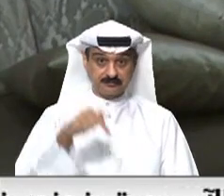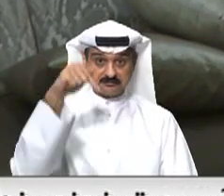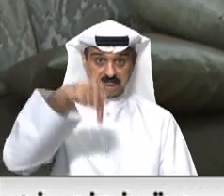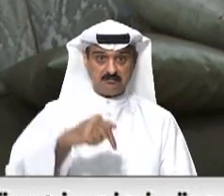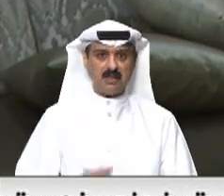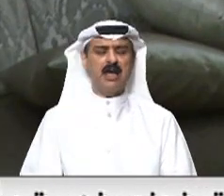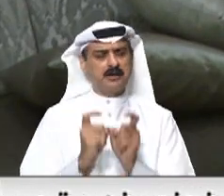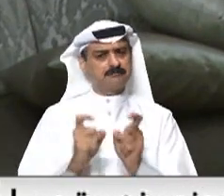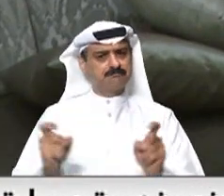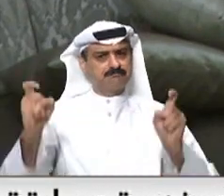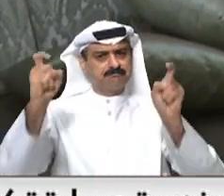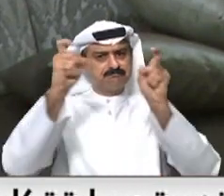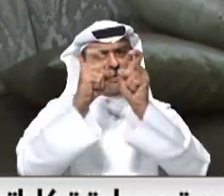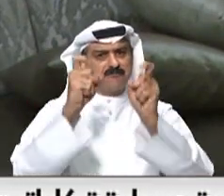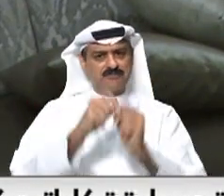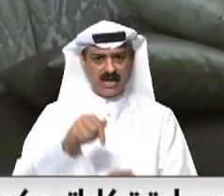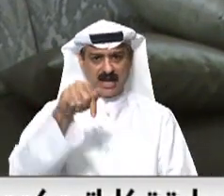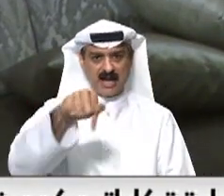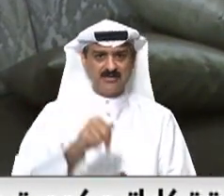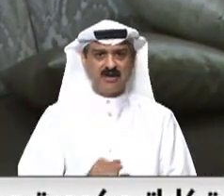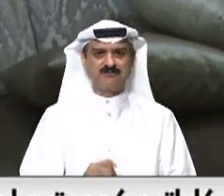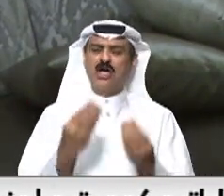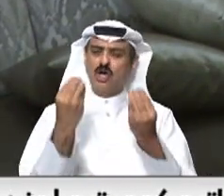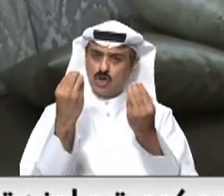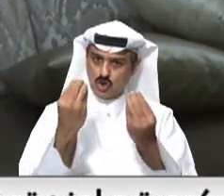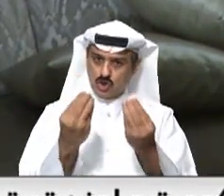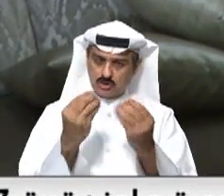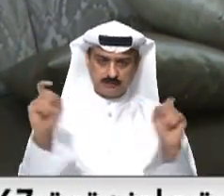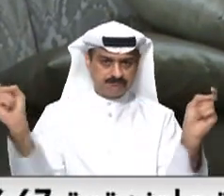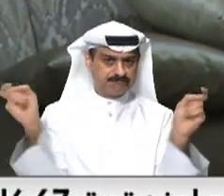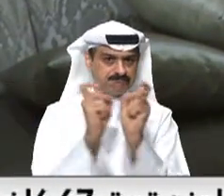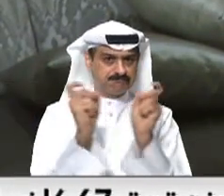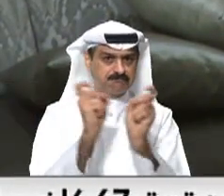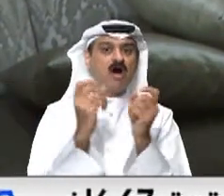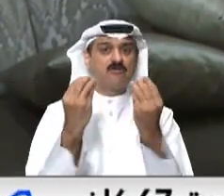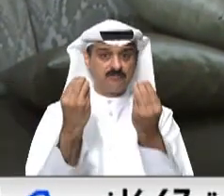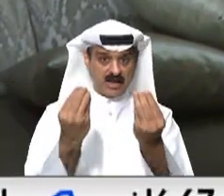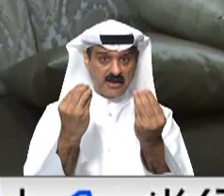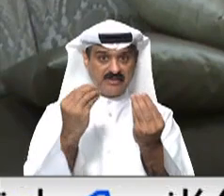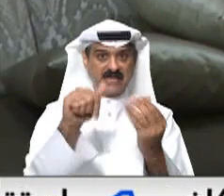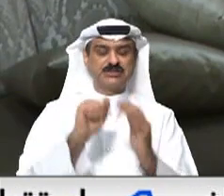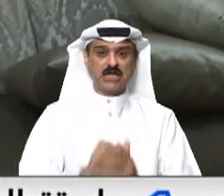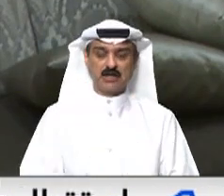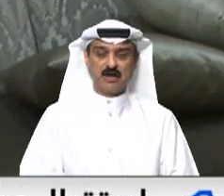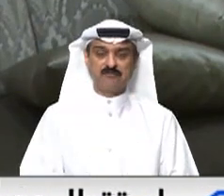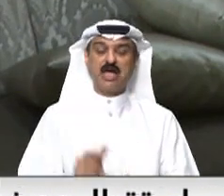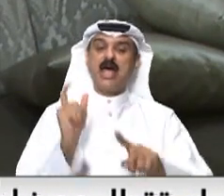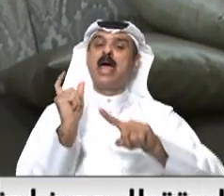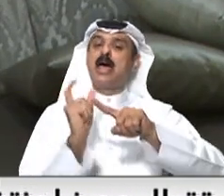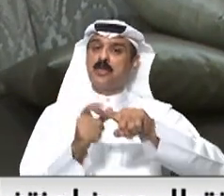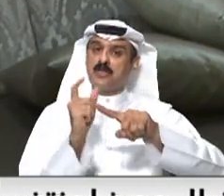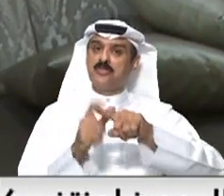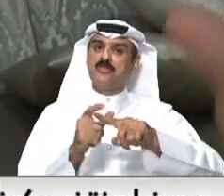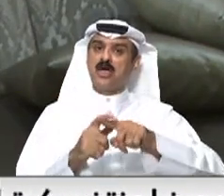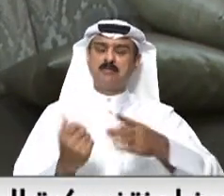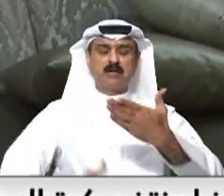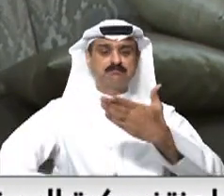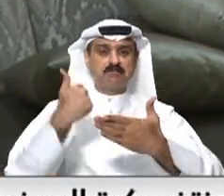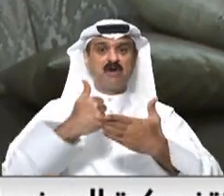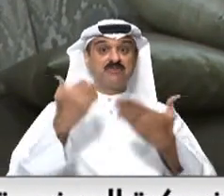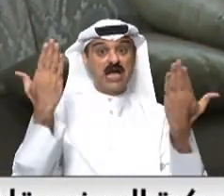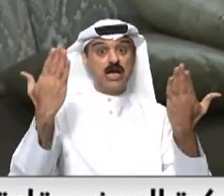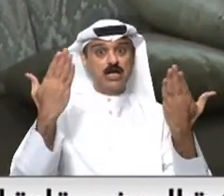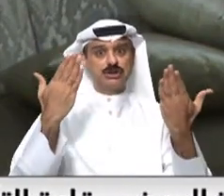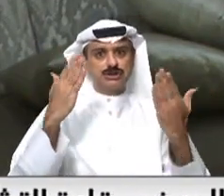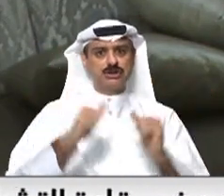ثم لقينا مستوى نازل نفسنا مع الفرق، جات الميدان بالبرونزية خذيناها، ولو كان بإمكانية نروحوا